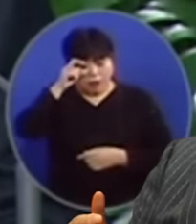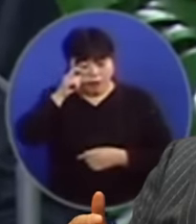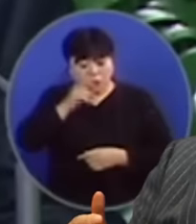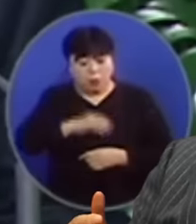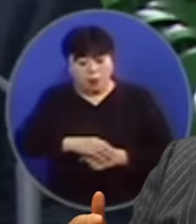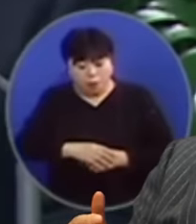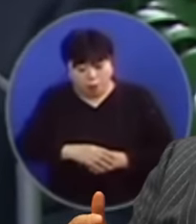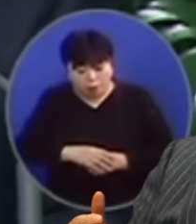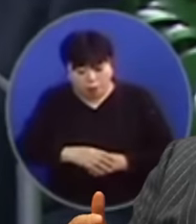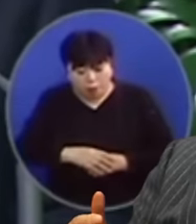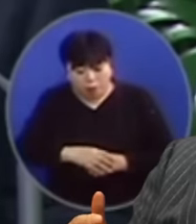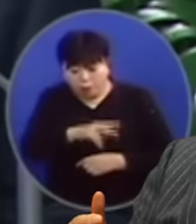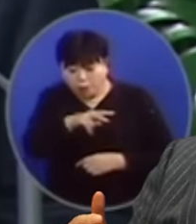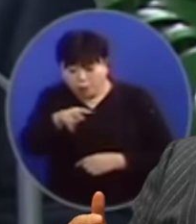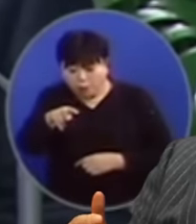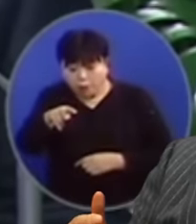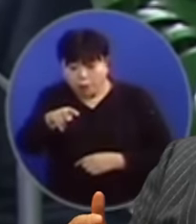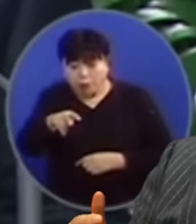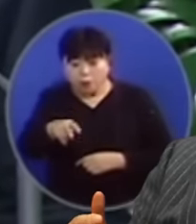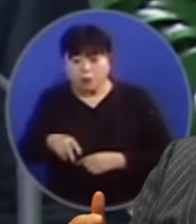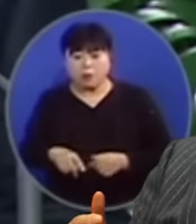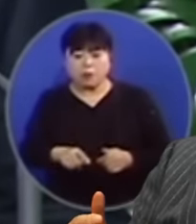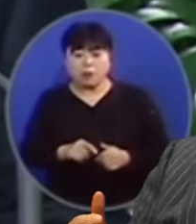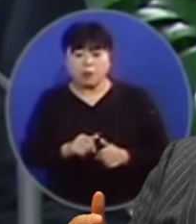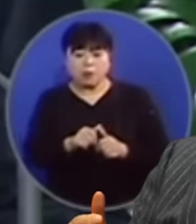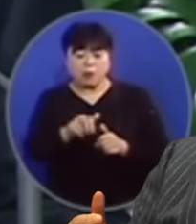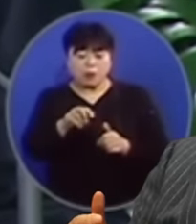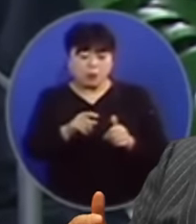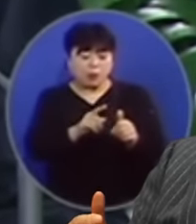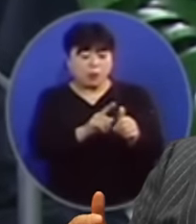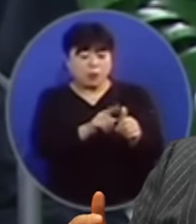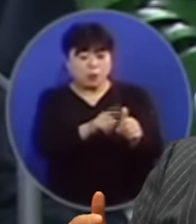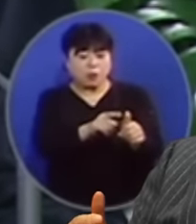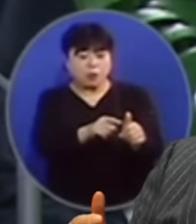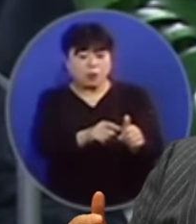보더니만 자네 성경 말씀에